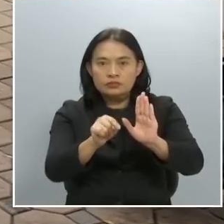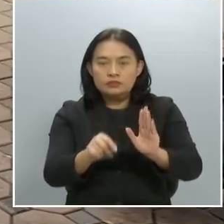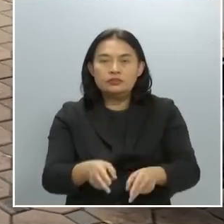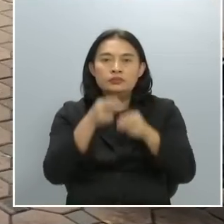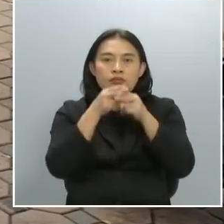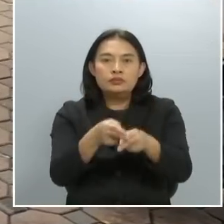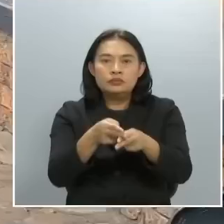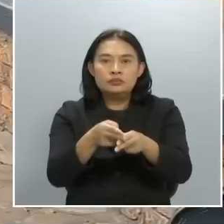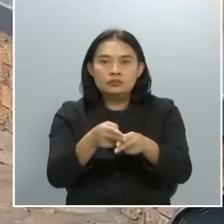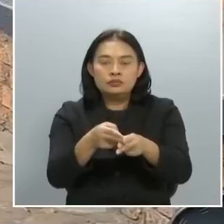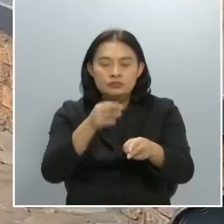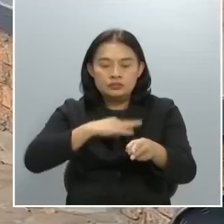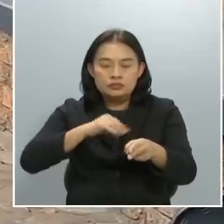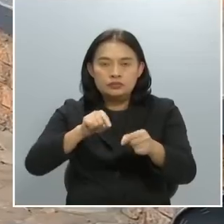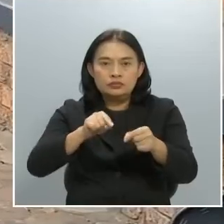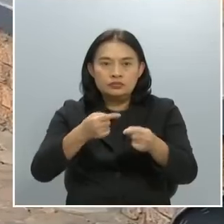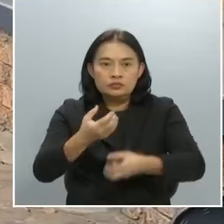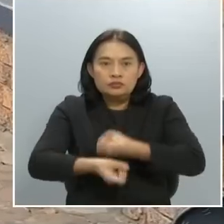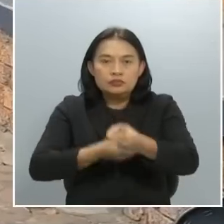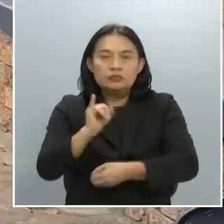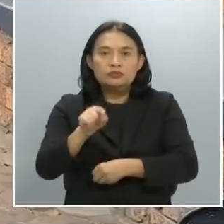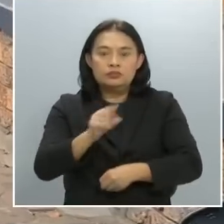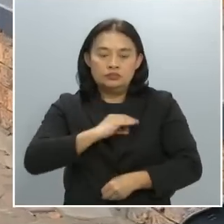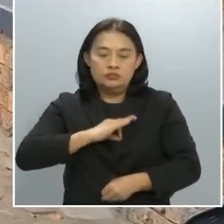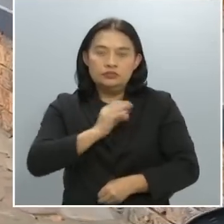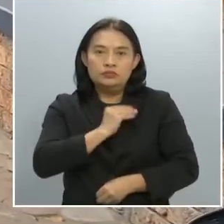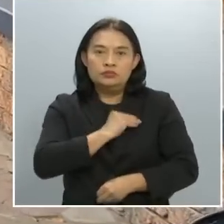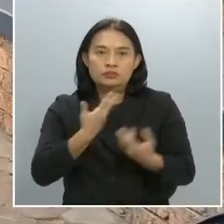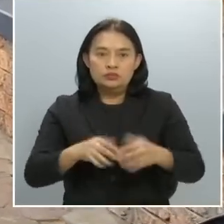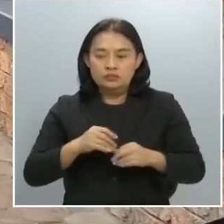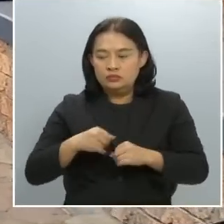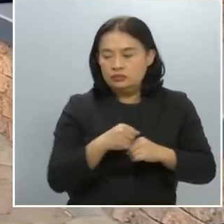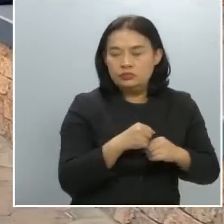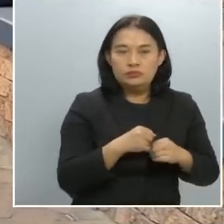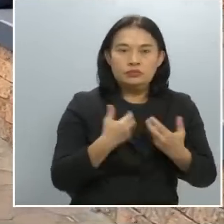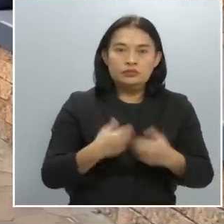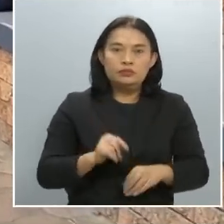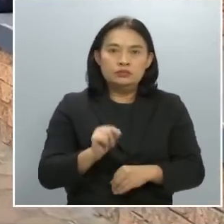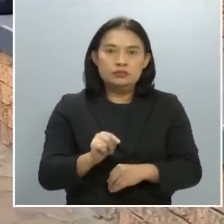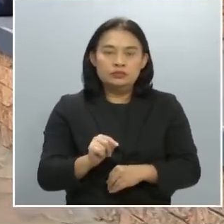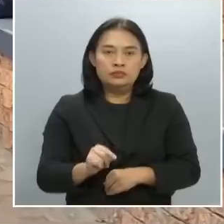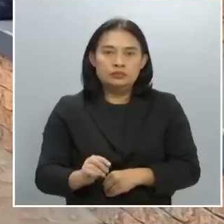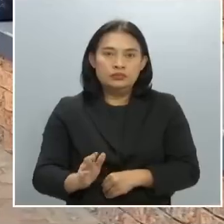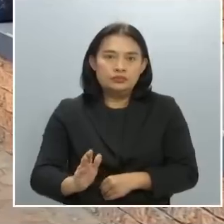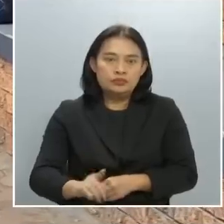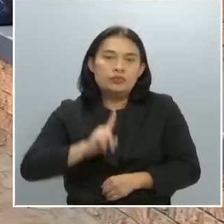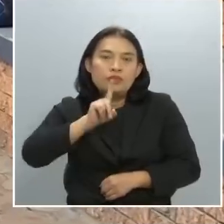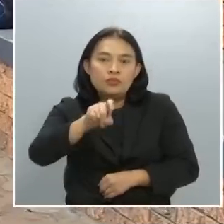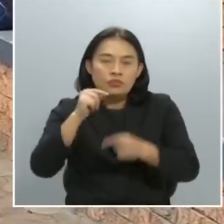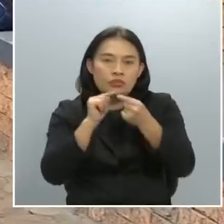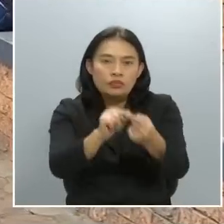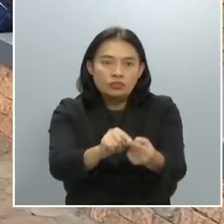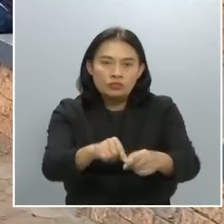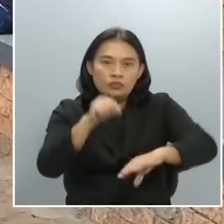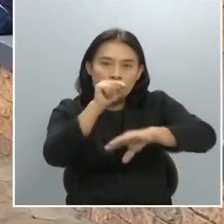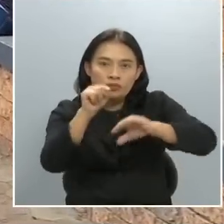แสดงพฤติกรรมที่ไม่ดีออกมาจนเริ่มรู้สึกกลัวก็เลยเอาตัวออกห่างแต่เขาก็ยังถามเรื่องสักต่อแล้วก็